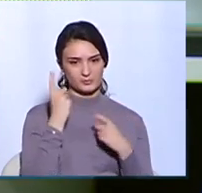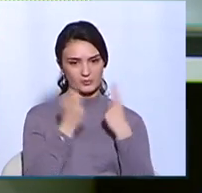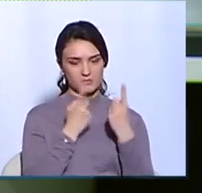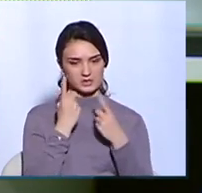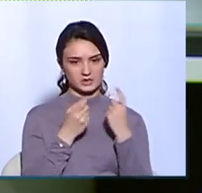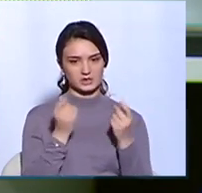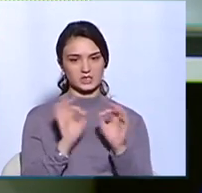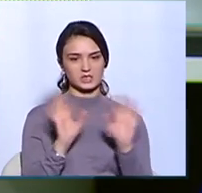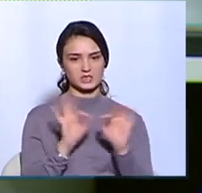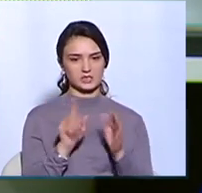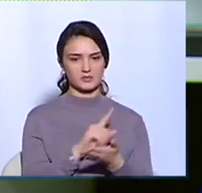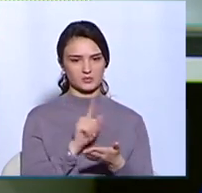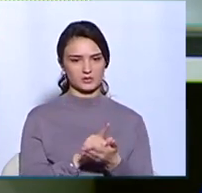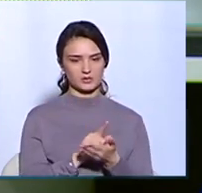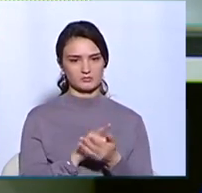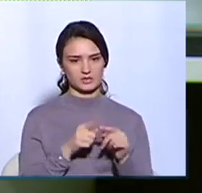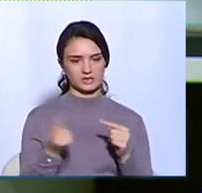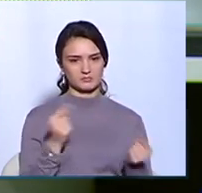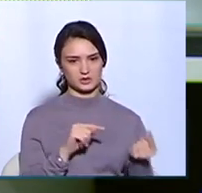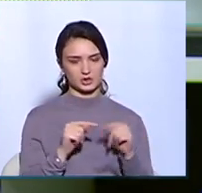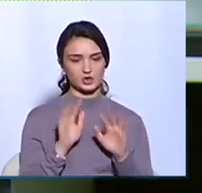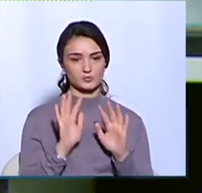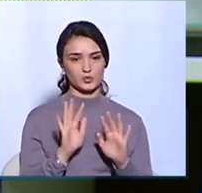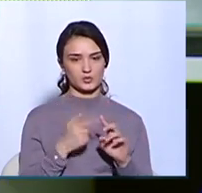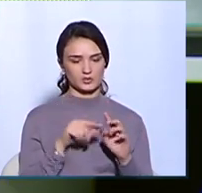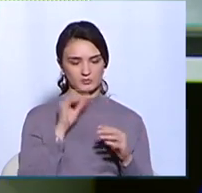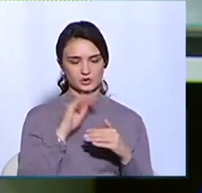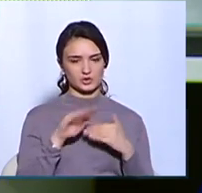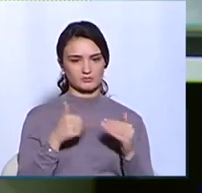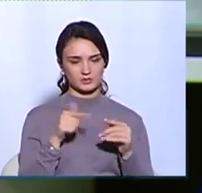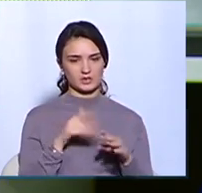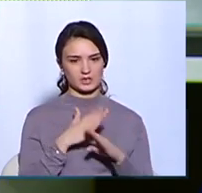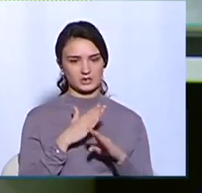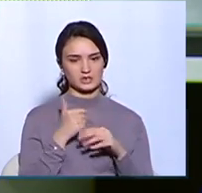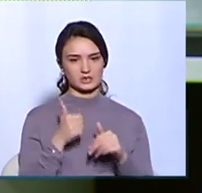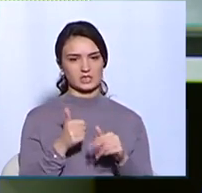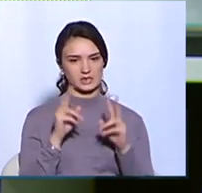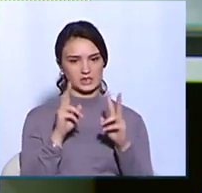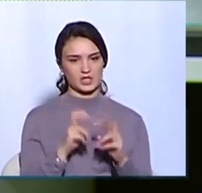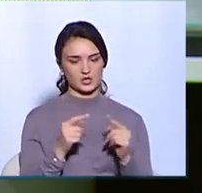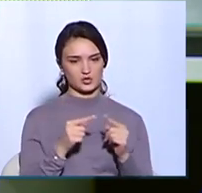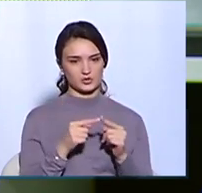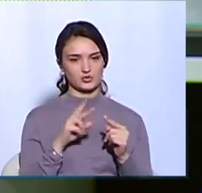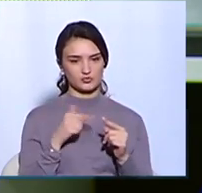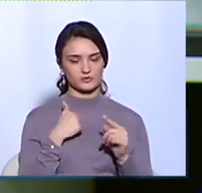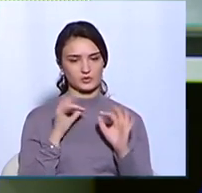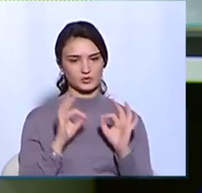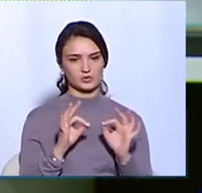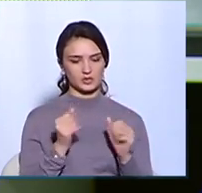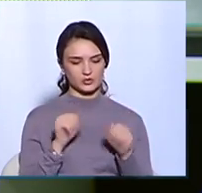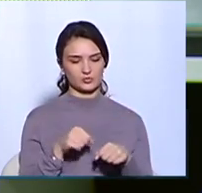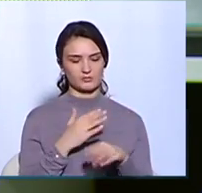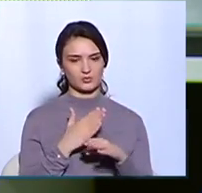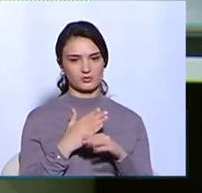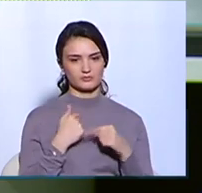ინფორმაციის გაზიარება აუცილებელია ერთმანეთში და მხოლოდ ამის შემდეგ არის კარგი დიაგნოსტიკა. ჩვენ სწორედ ახლა